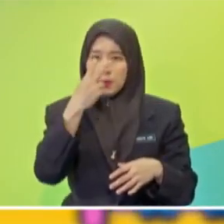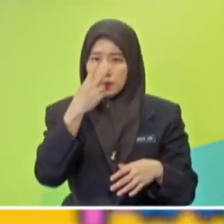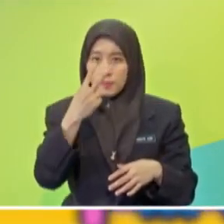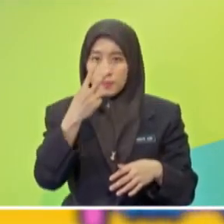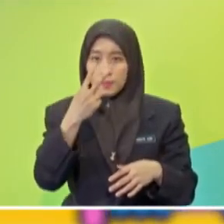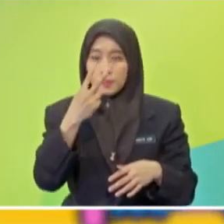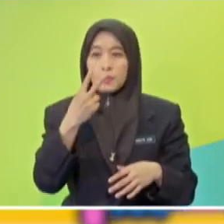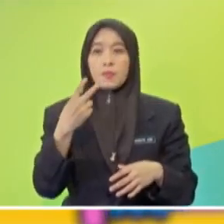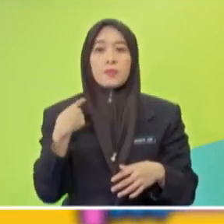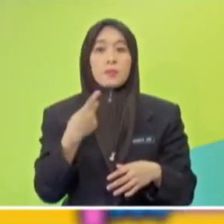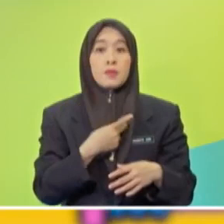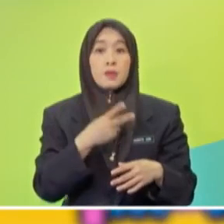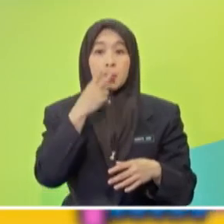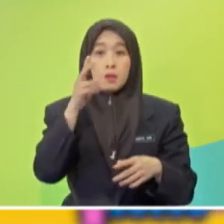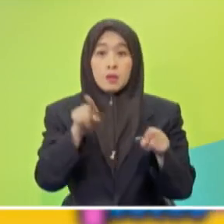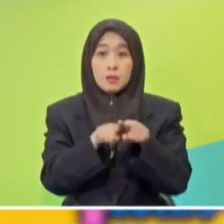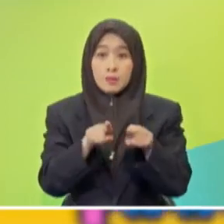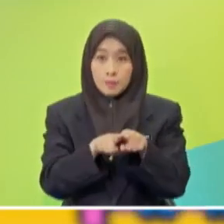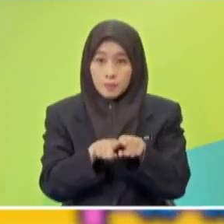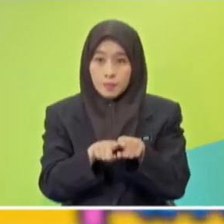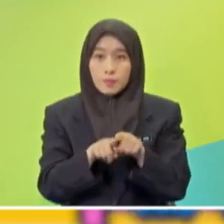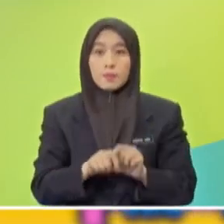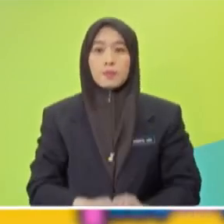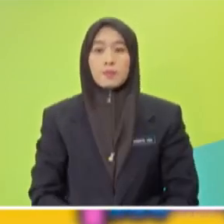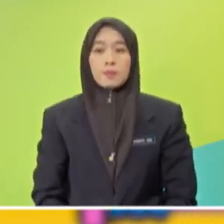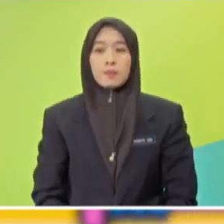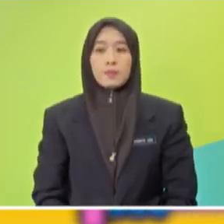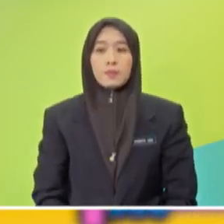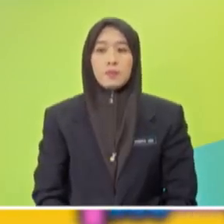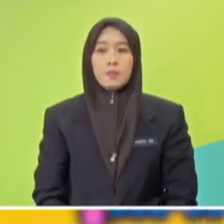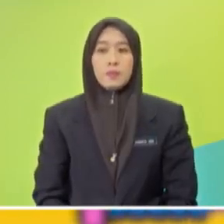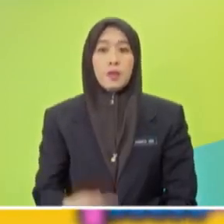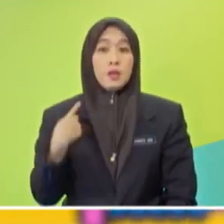terlihat 5 jawaban anda